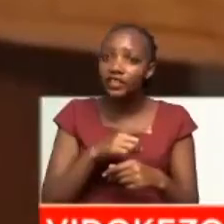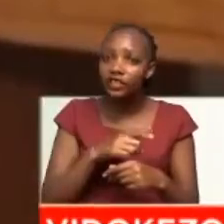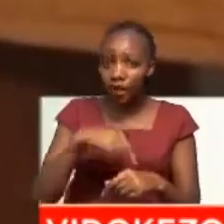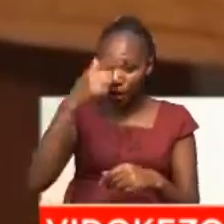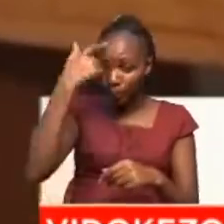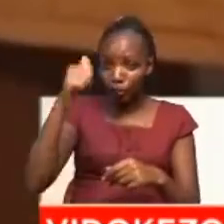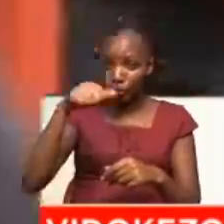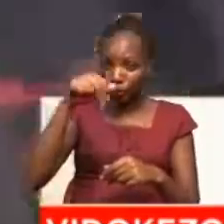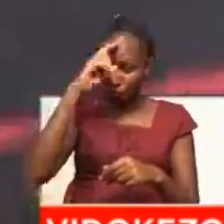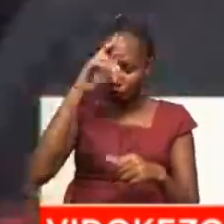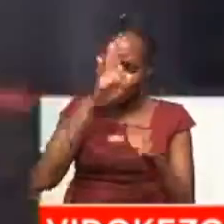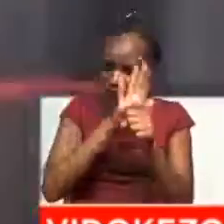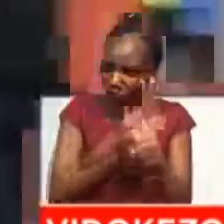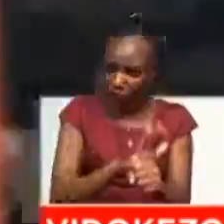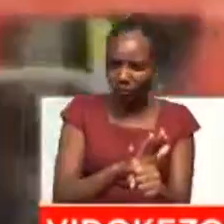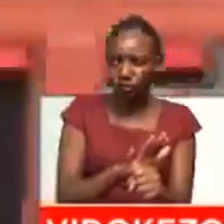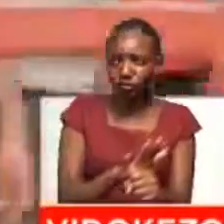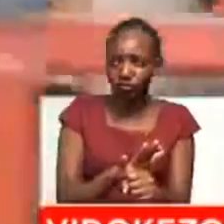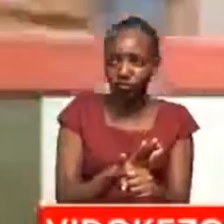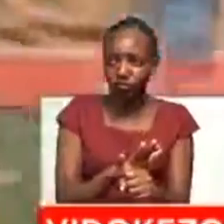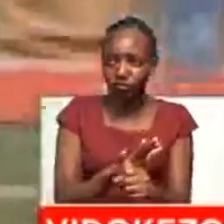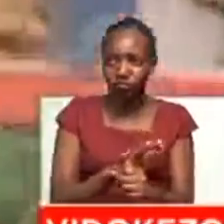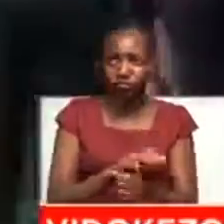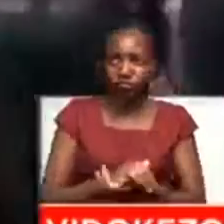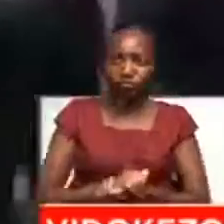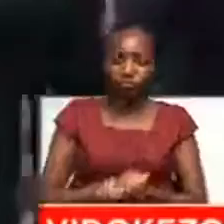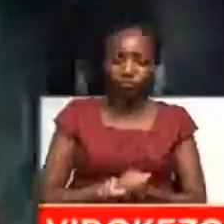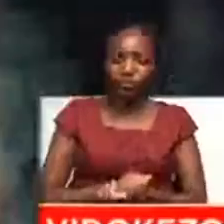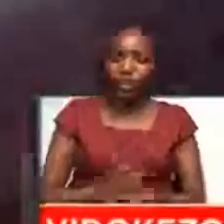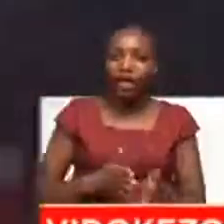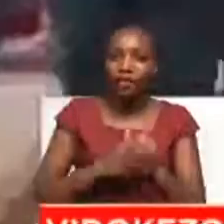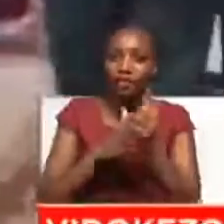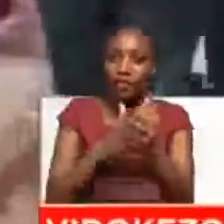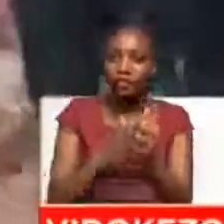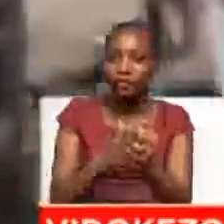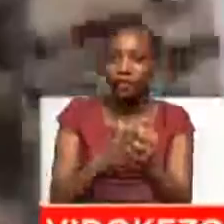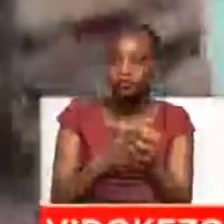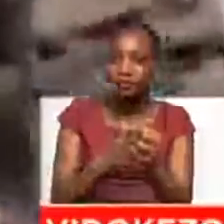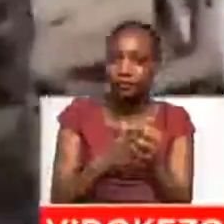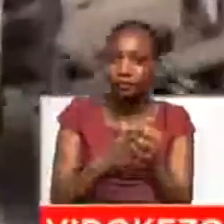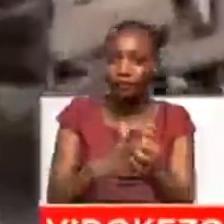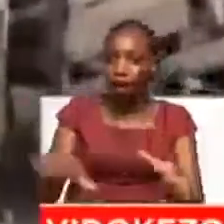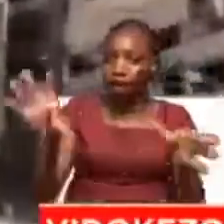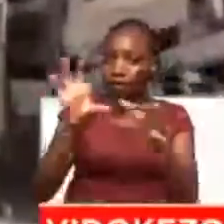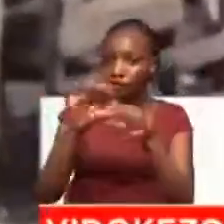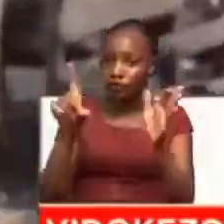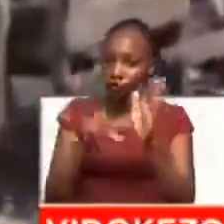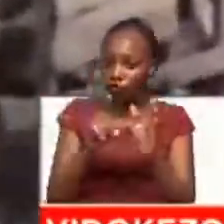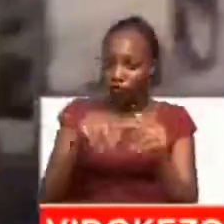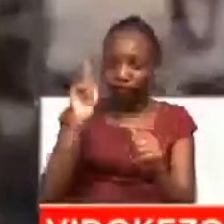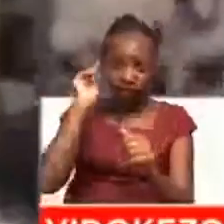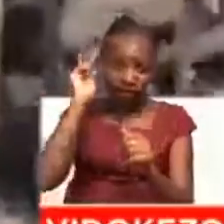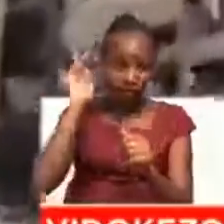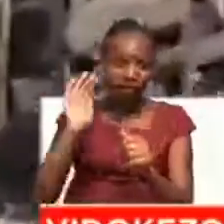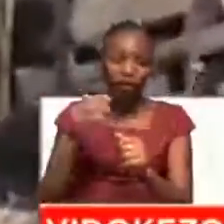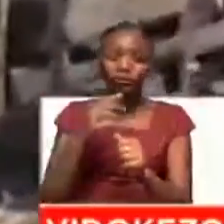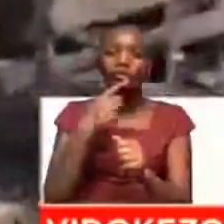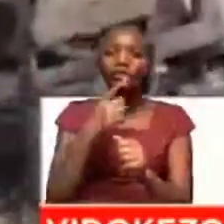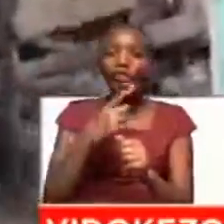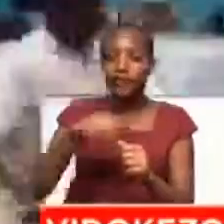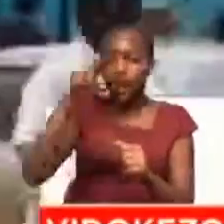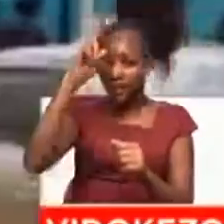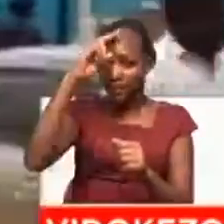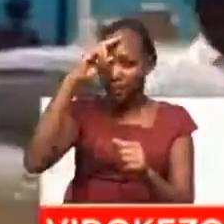who are working for us, are our employees. Wilkins Ochoki, mwenyekiti wa chama cha sheria tawi la Kisii, anasema kuwa polisi wenyewe wako kwenye